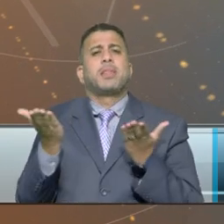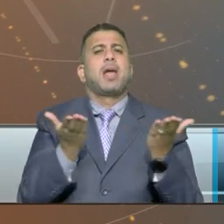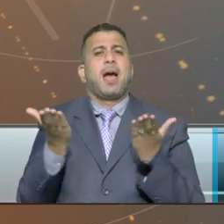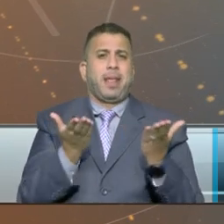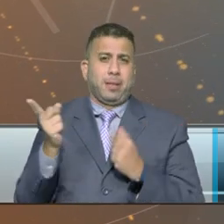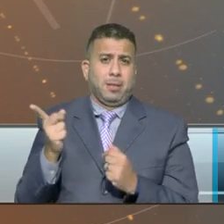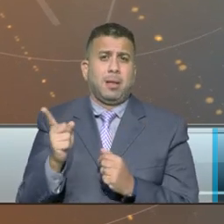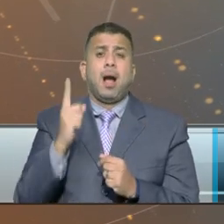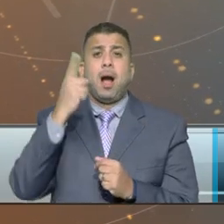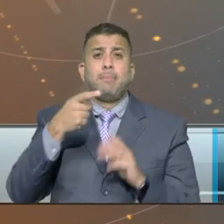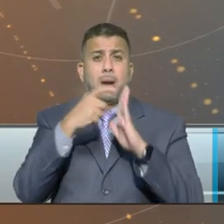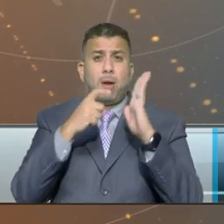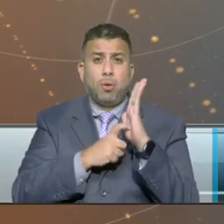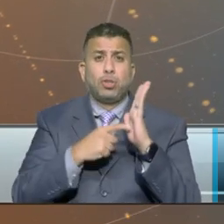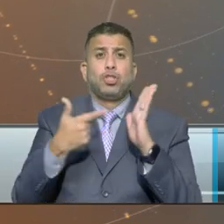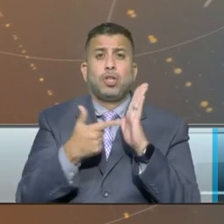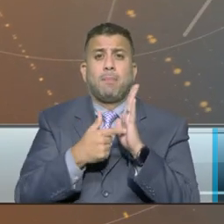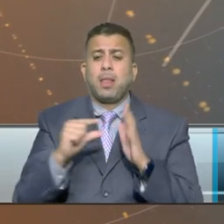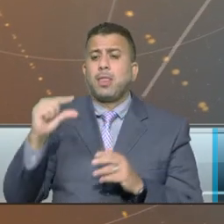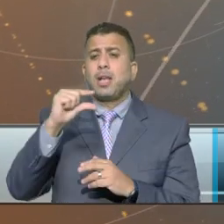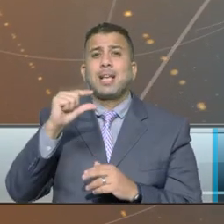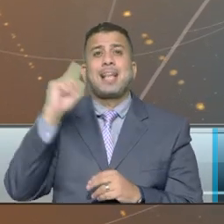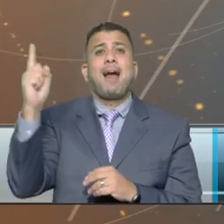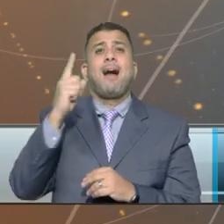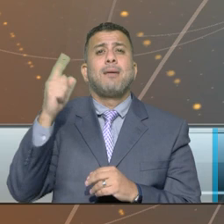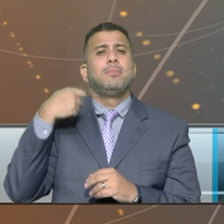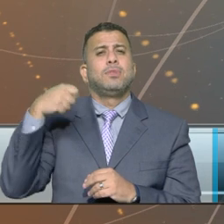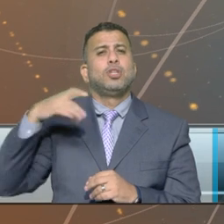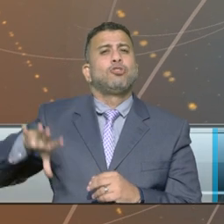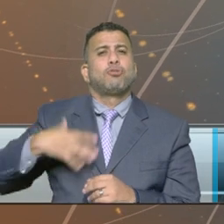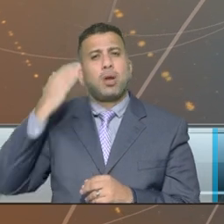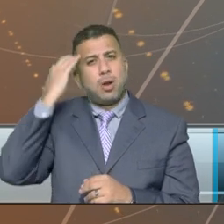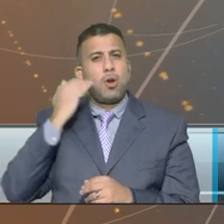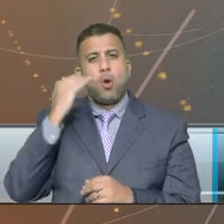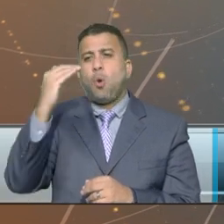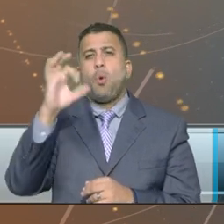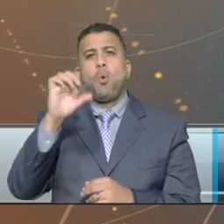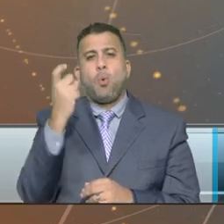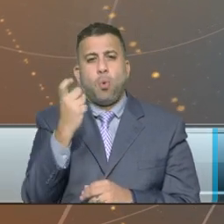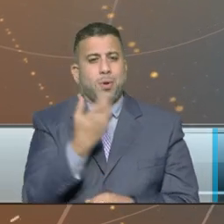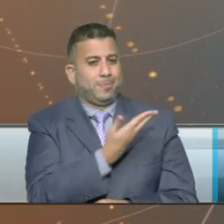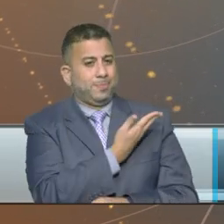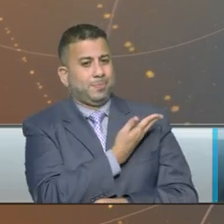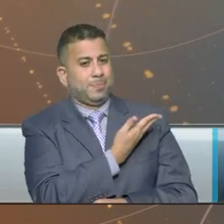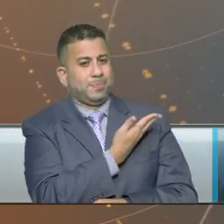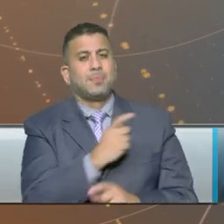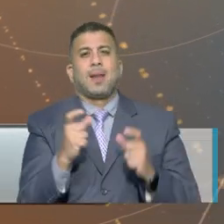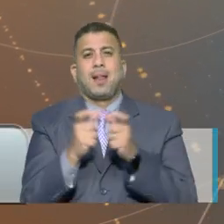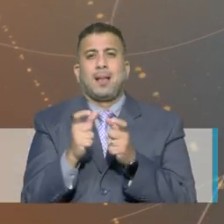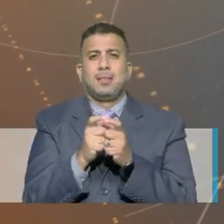ونص المرسوم على ان تكون جامعه دراسات العالميه برئاسه الشيخ حاحور بن سلطان بن محمد القاسمي